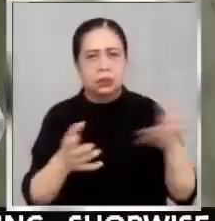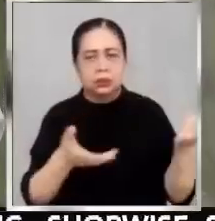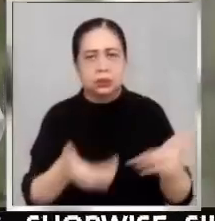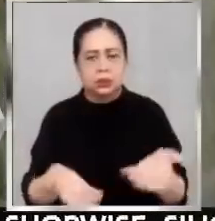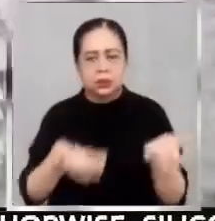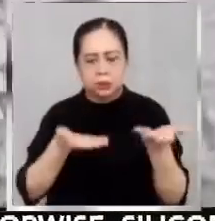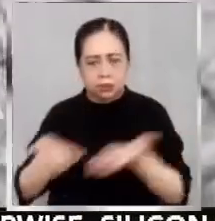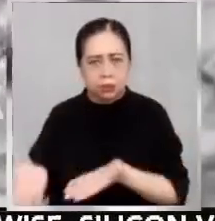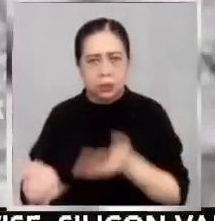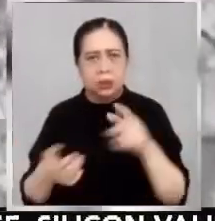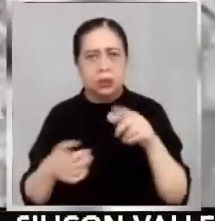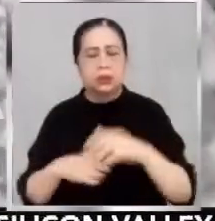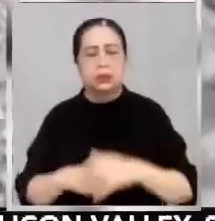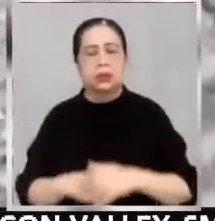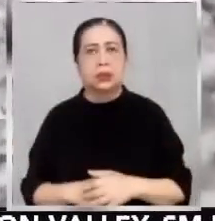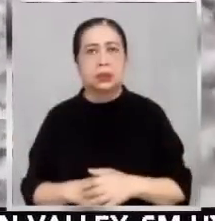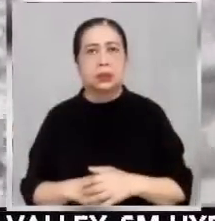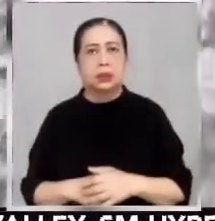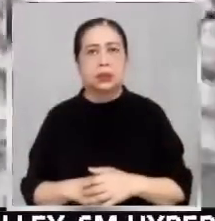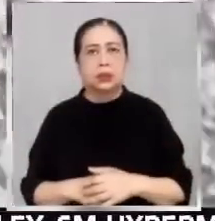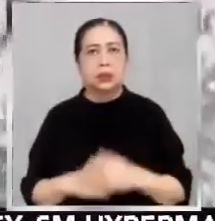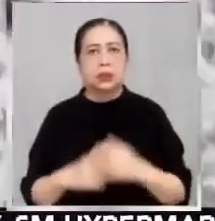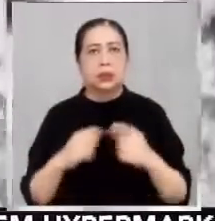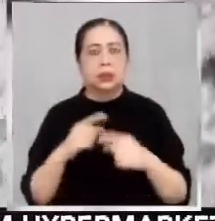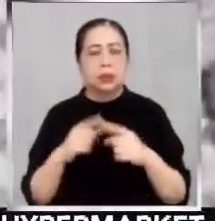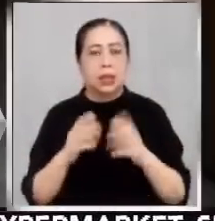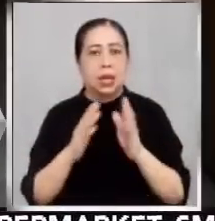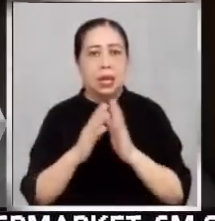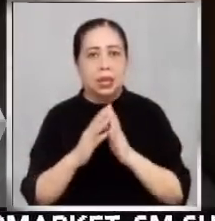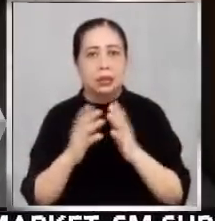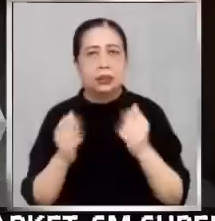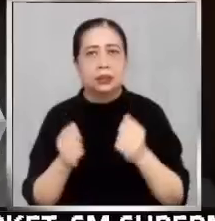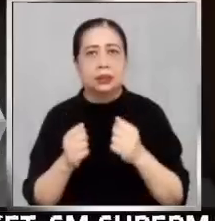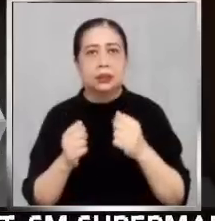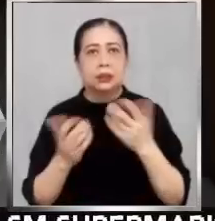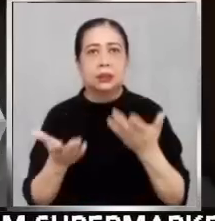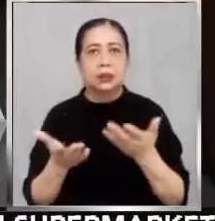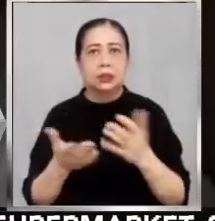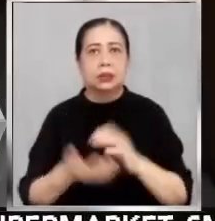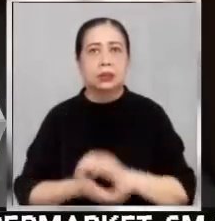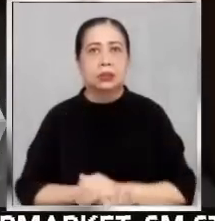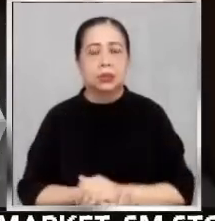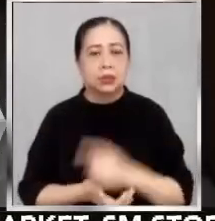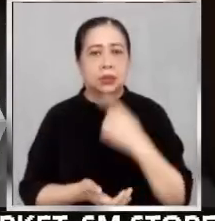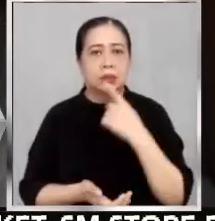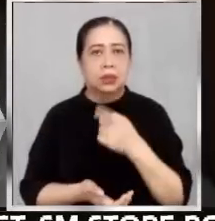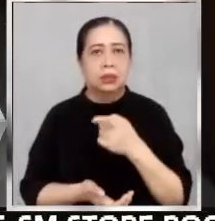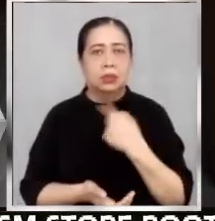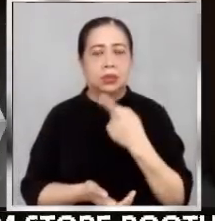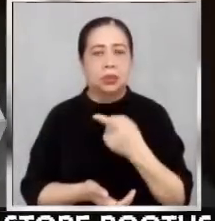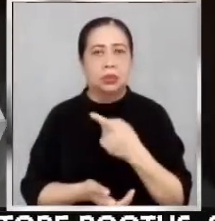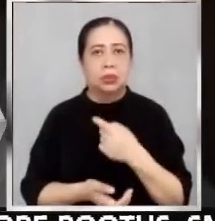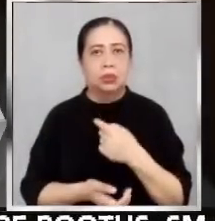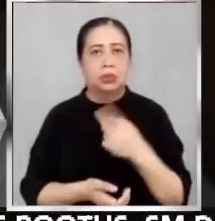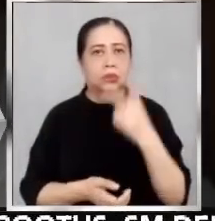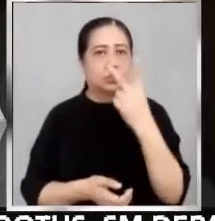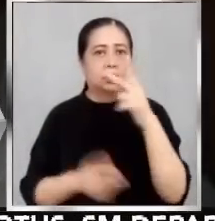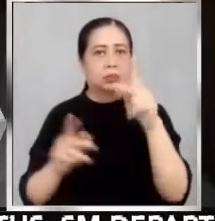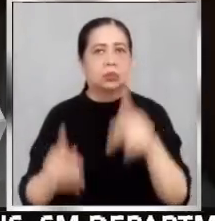kanila. Nang hihingi na nila ang labi nito para mailibing, sinabi niya po sa akin yung dalawang tao na